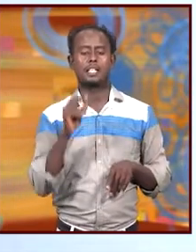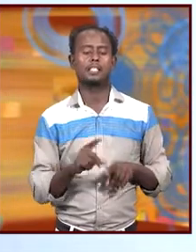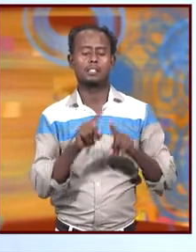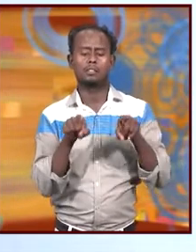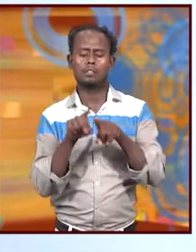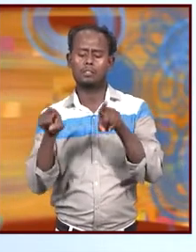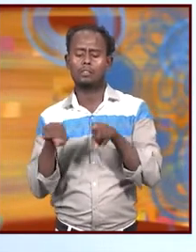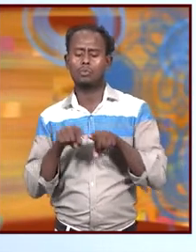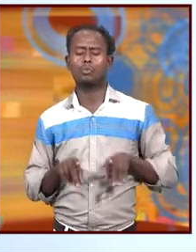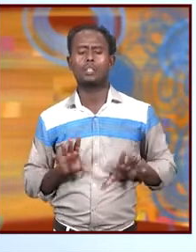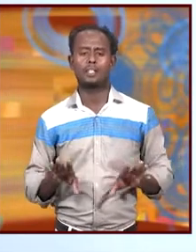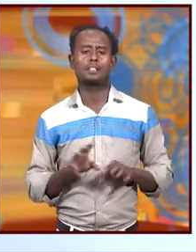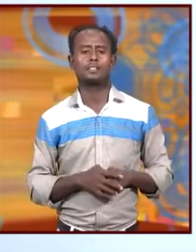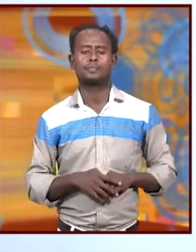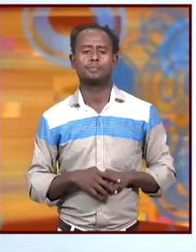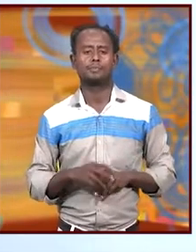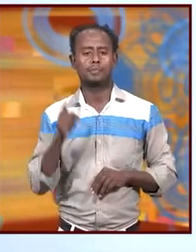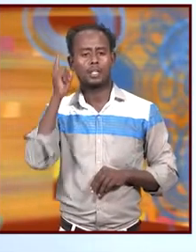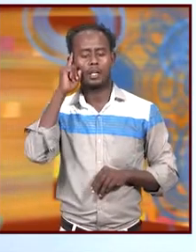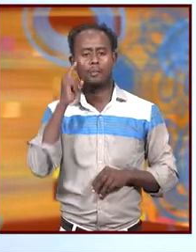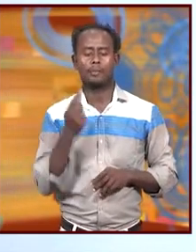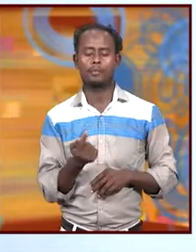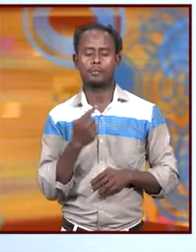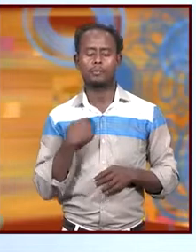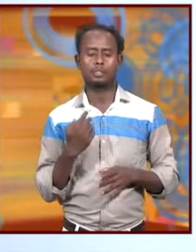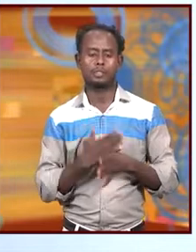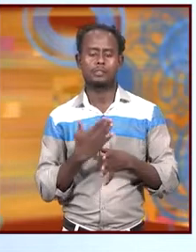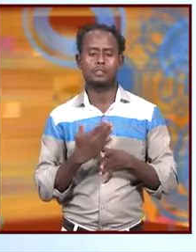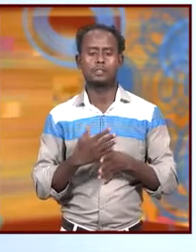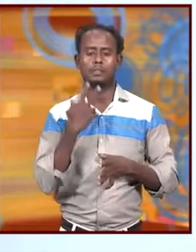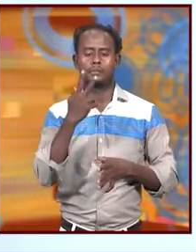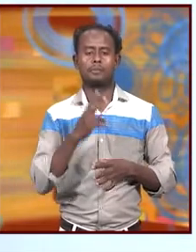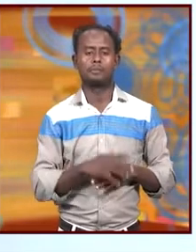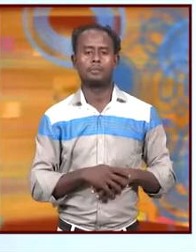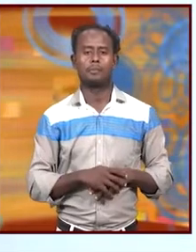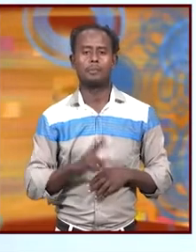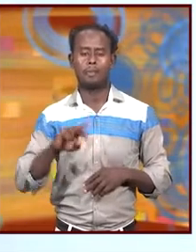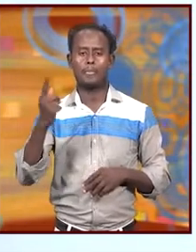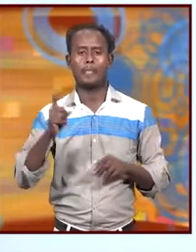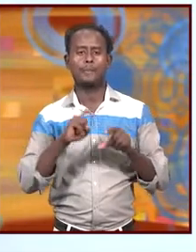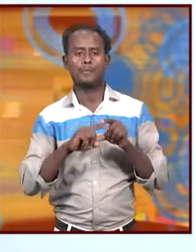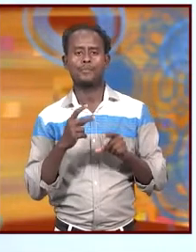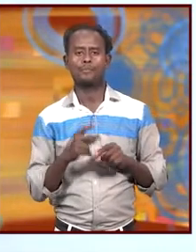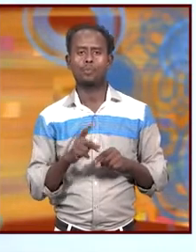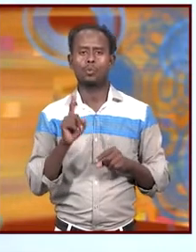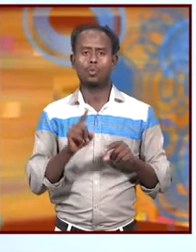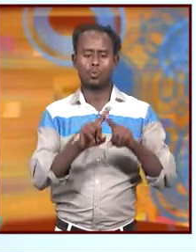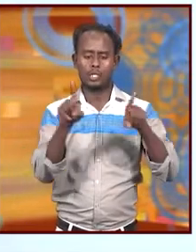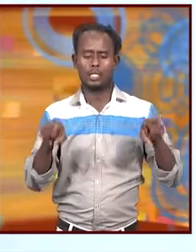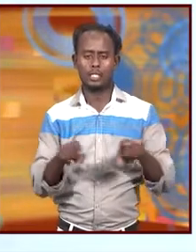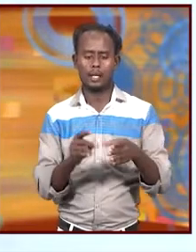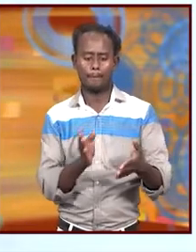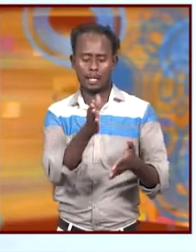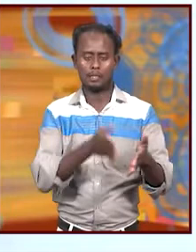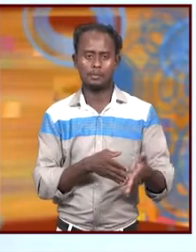8 சதுரங்களை உருவாக்க முடியும் என்று நாம் செயல்முறையாக நாம் கண்டறிந்தோம். அடுத்த வினா, ஒரு சதுரத்தின்